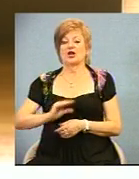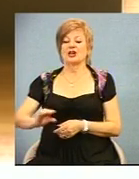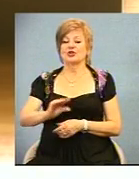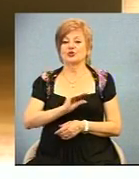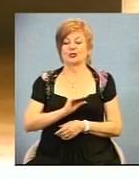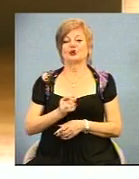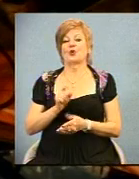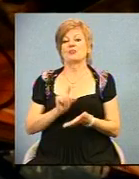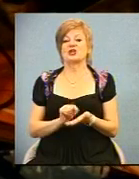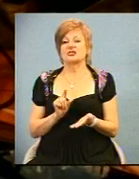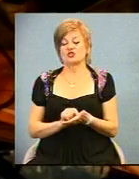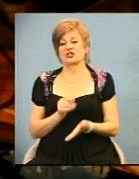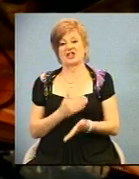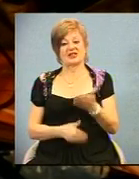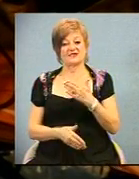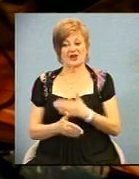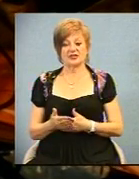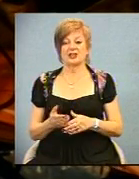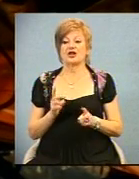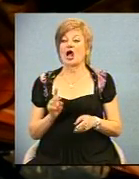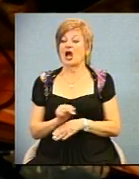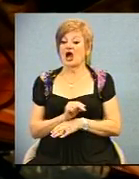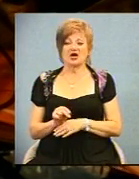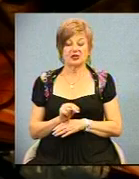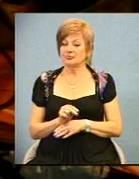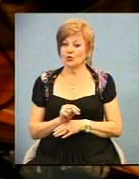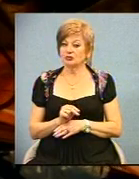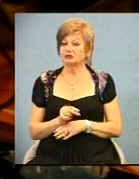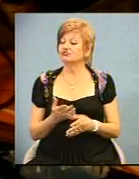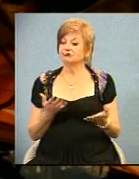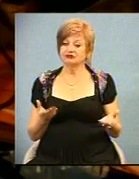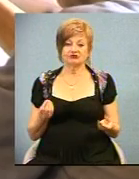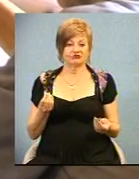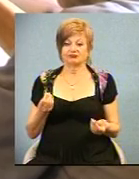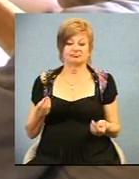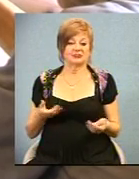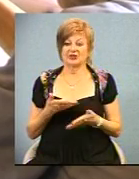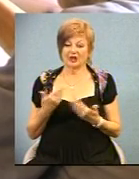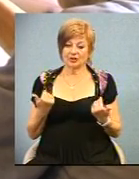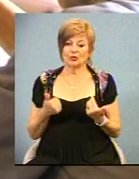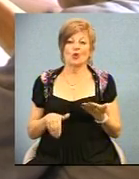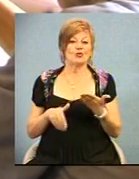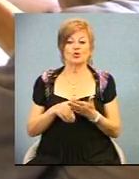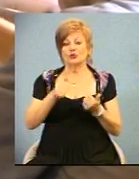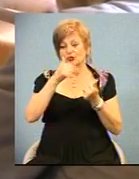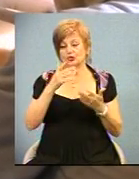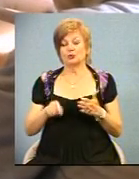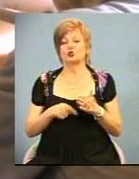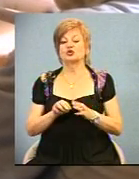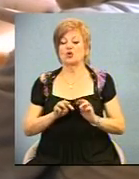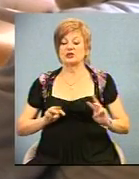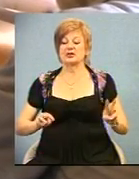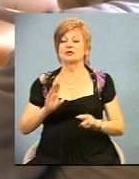категорії населення – пенсіонери та інваліди, яким ремонт відповідної техніки не по кишені. Допомогти не можуть і в місцевому